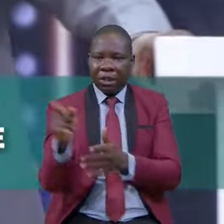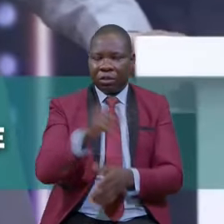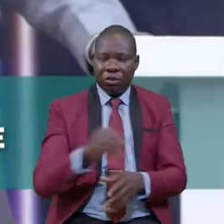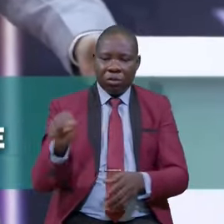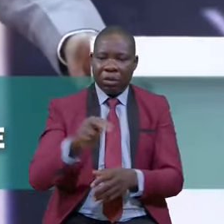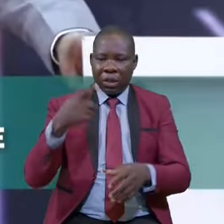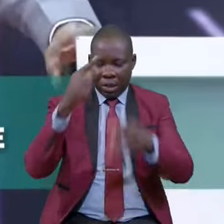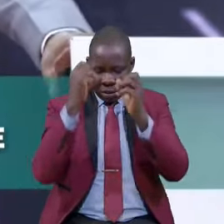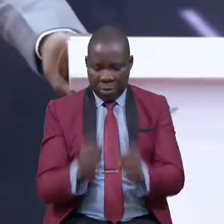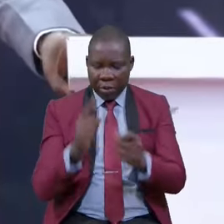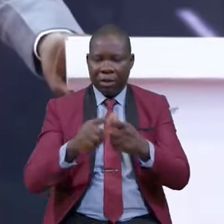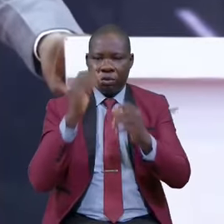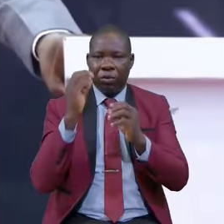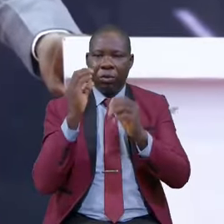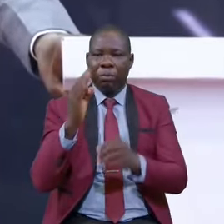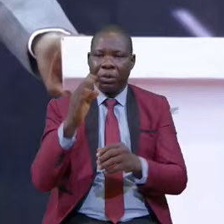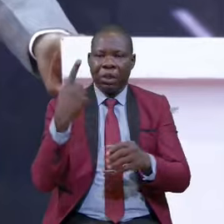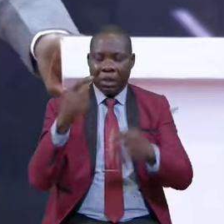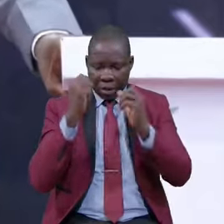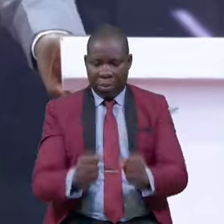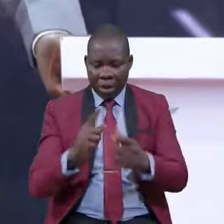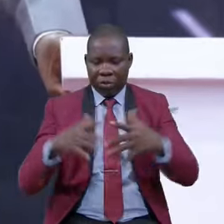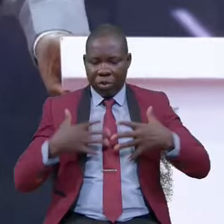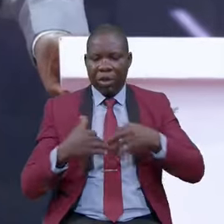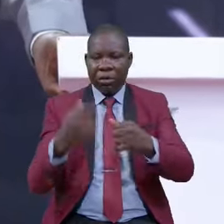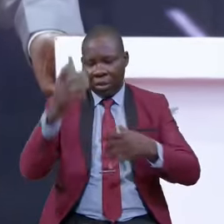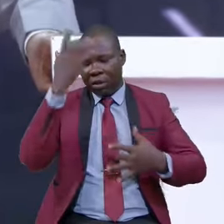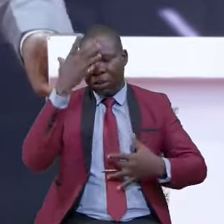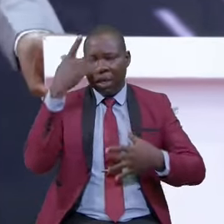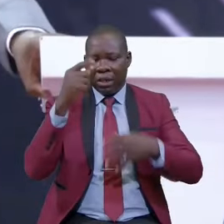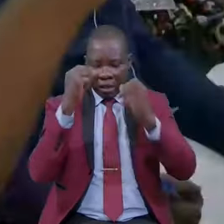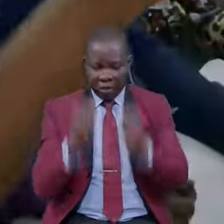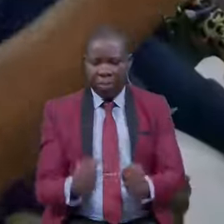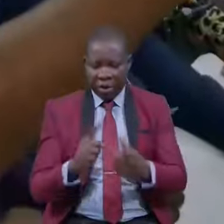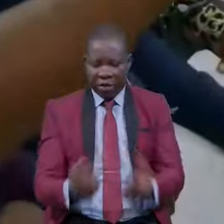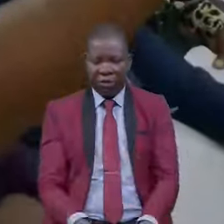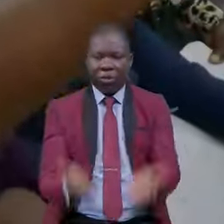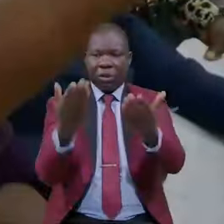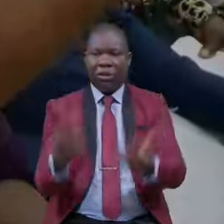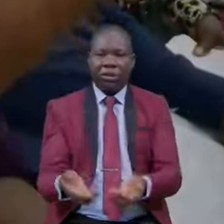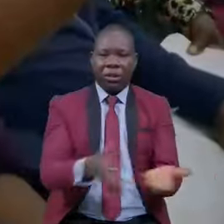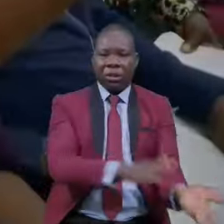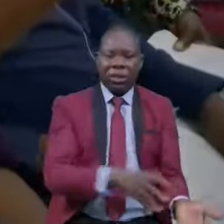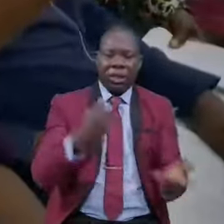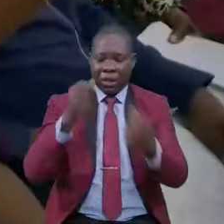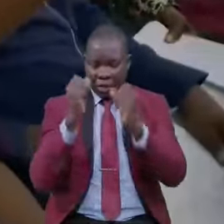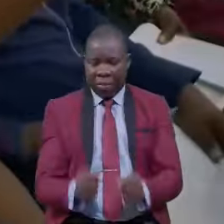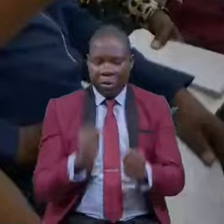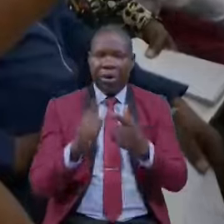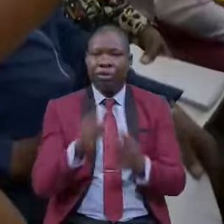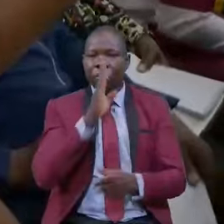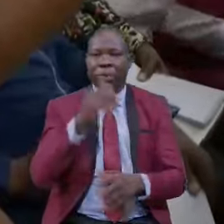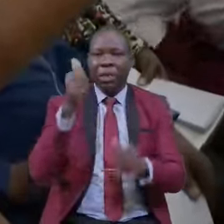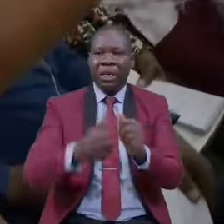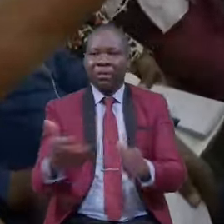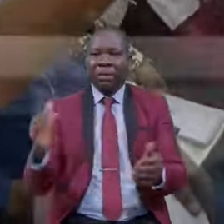besoin, la puissance pour prêcher, la puissance pour guérir les malades, et la puissance pour même ressusciter les morts, la puissance pour